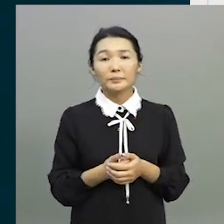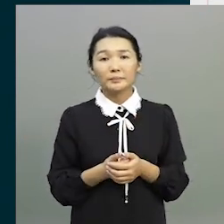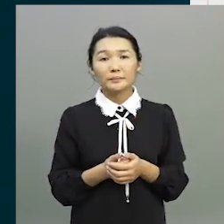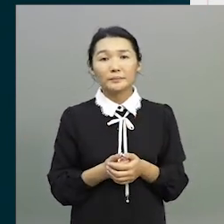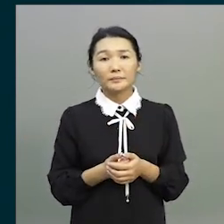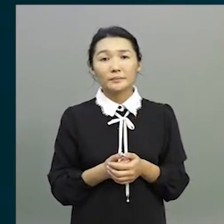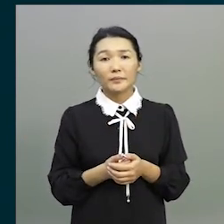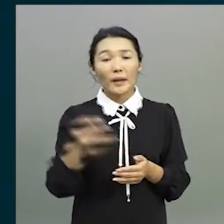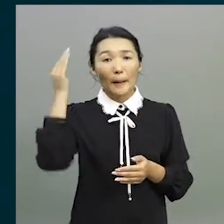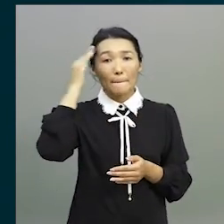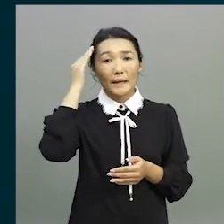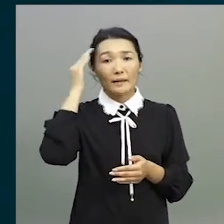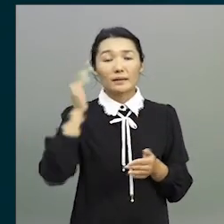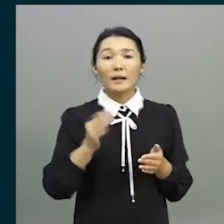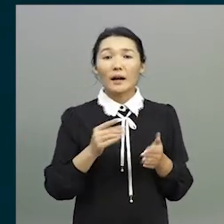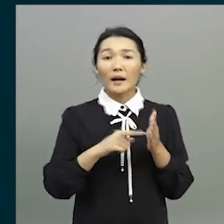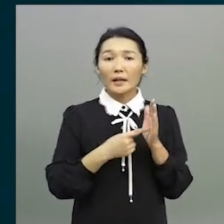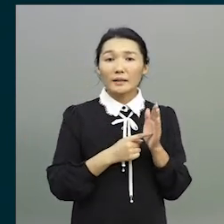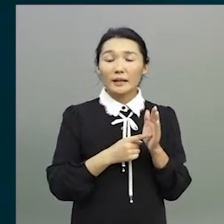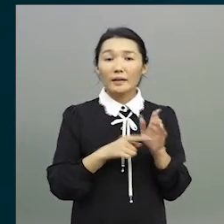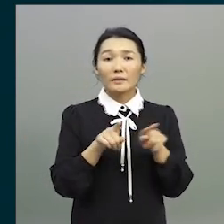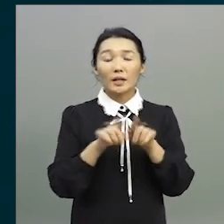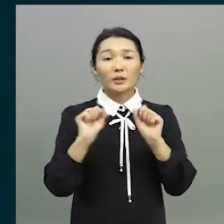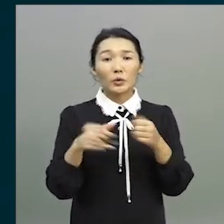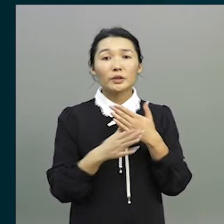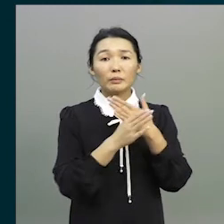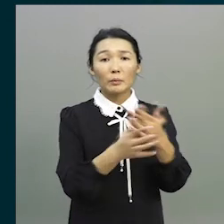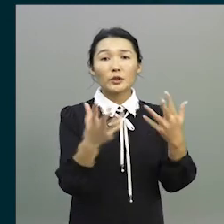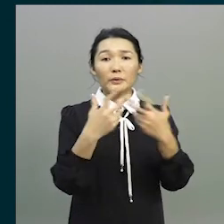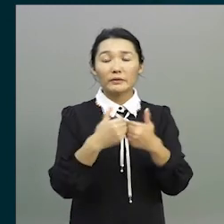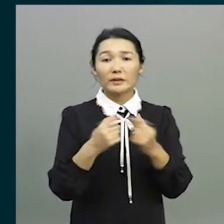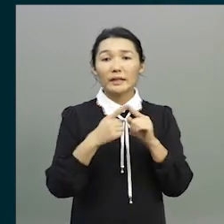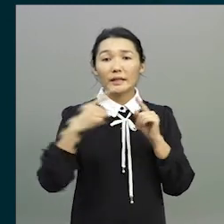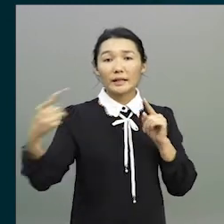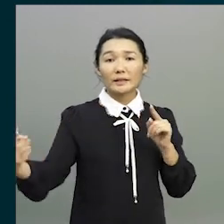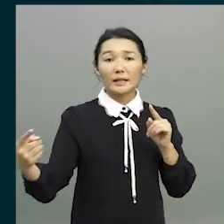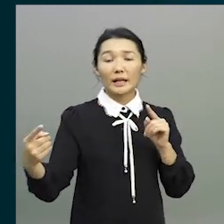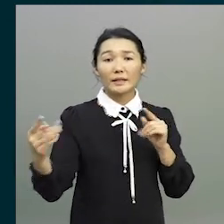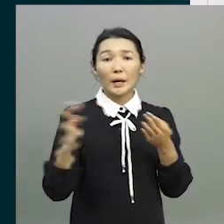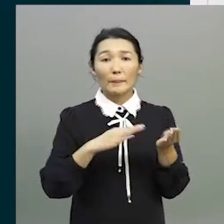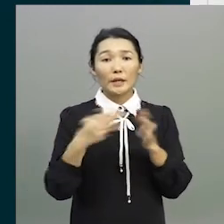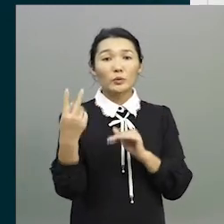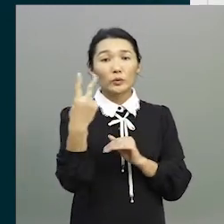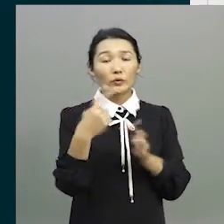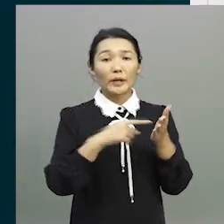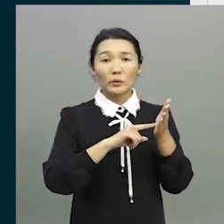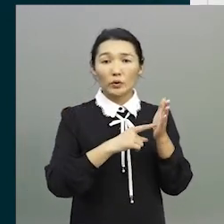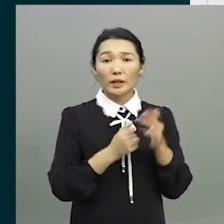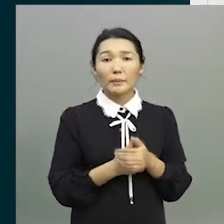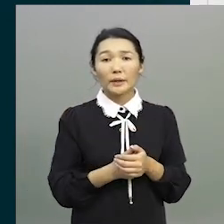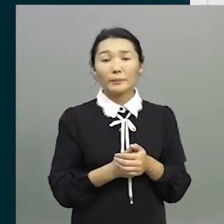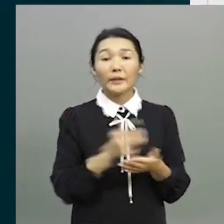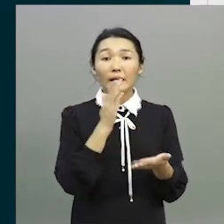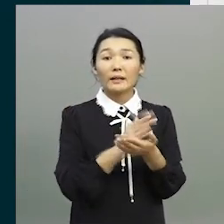метод координат также может помочь при вычислении расстояние между двумя точками пусть даны